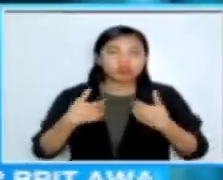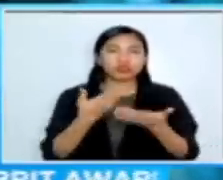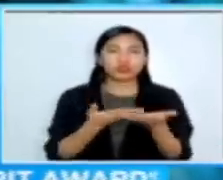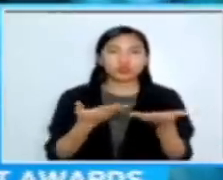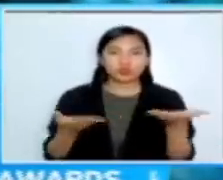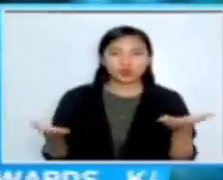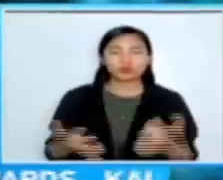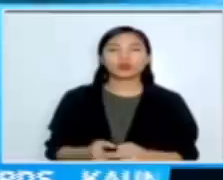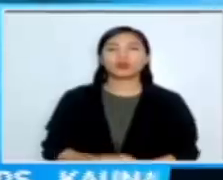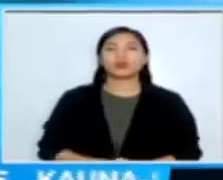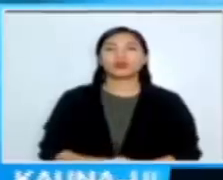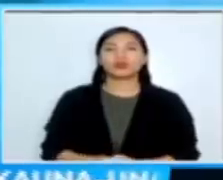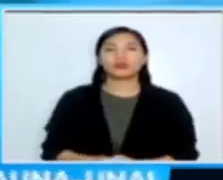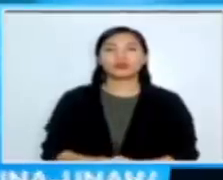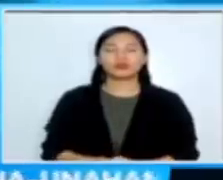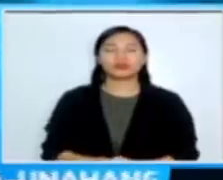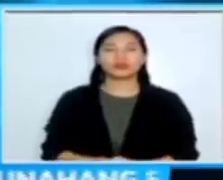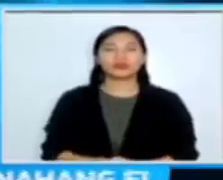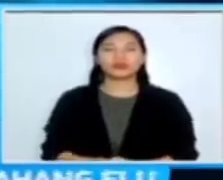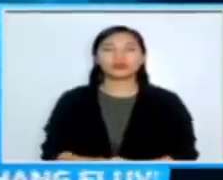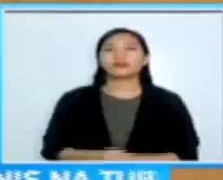at iba pang gamit.